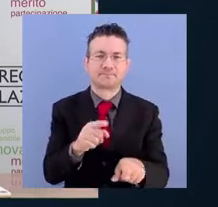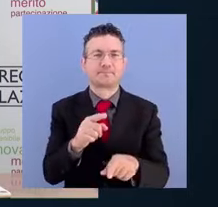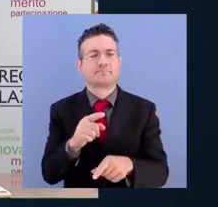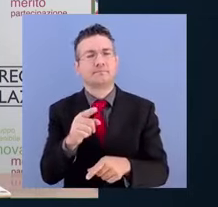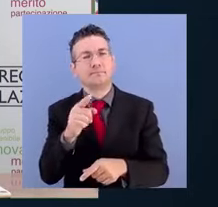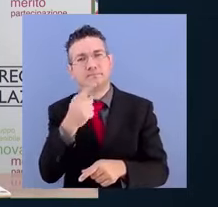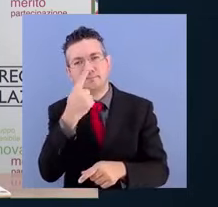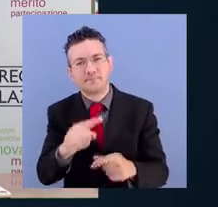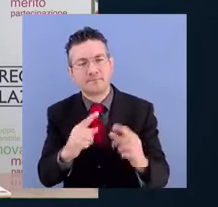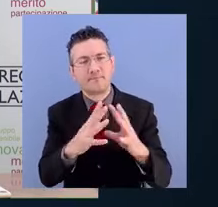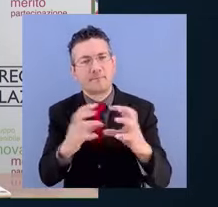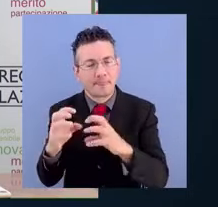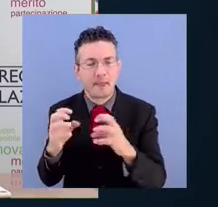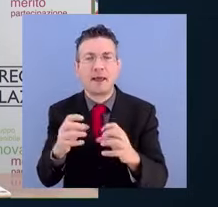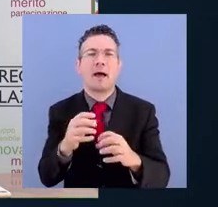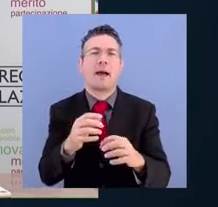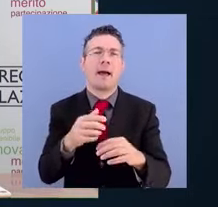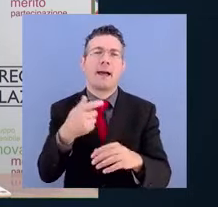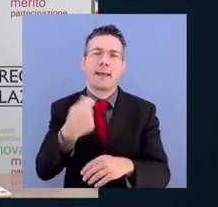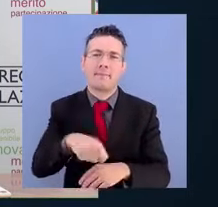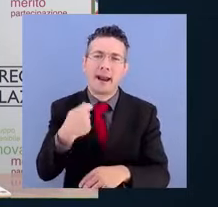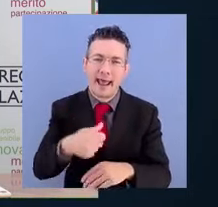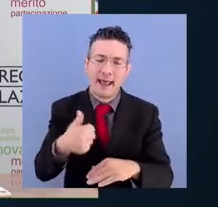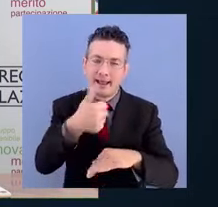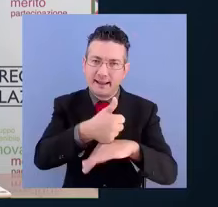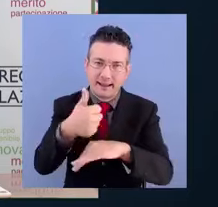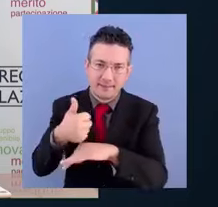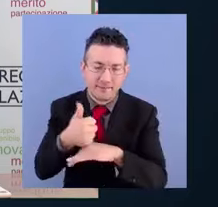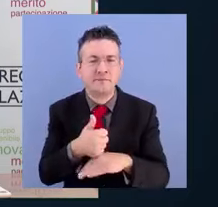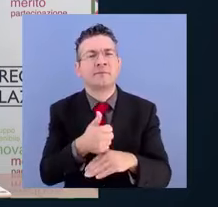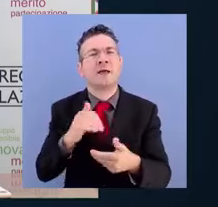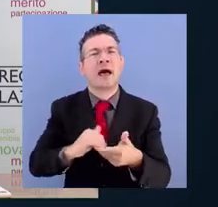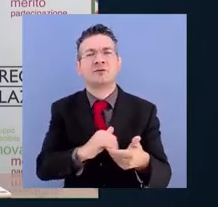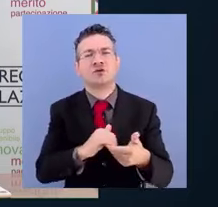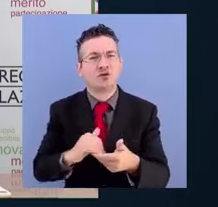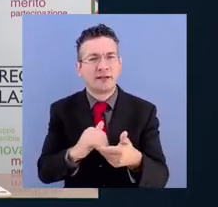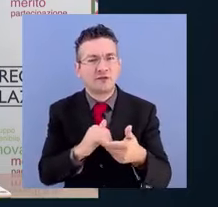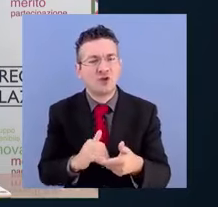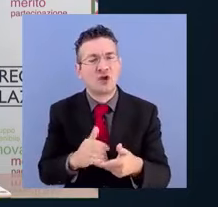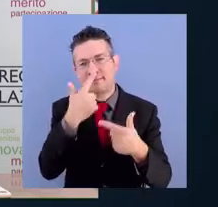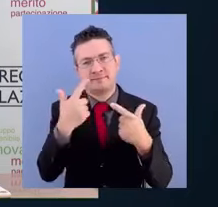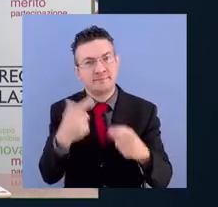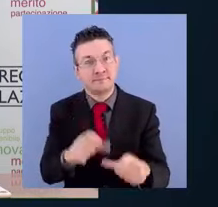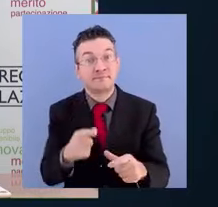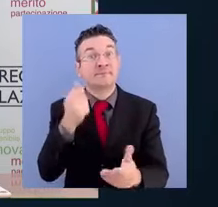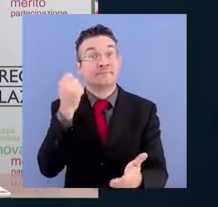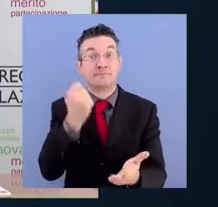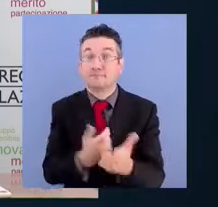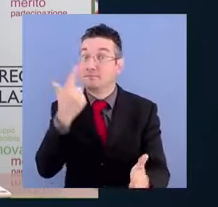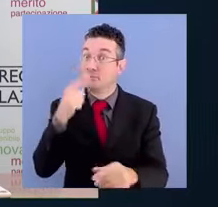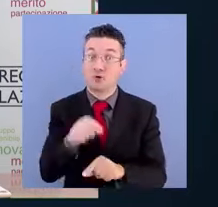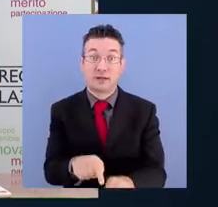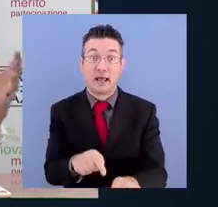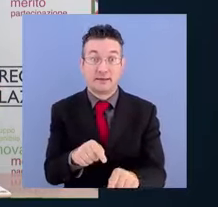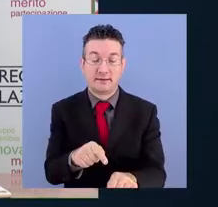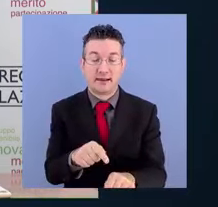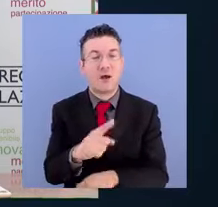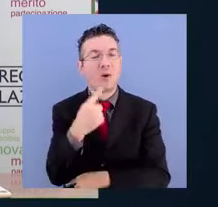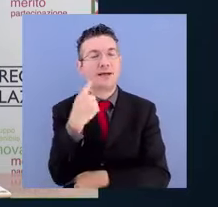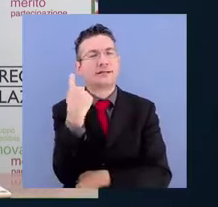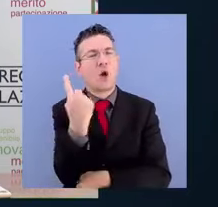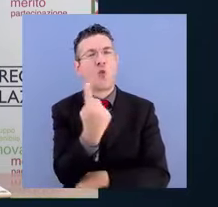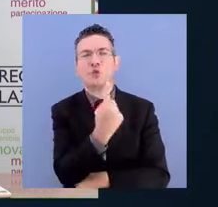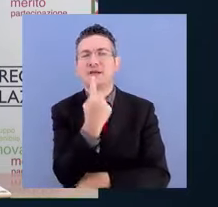associazioni di categoria ed è fondamentale questo è proprio da questa unicità che differenza ci